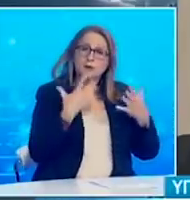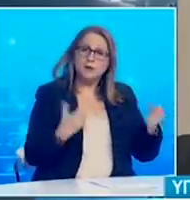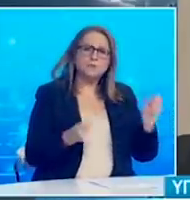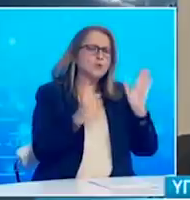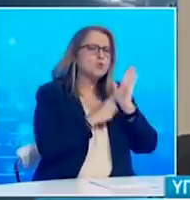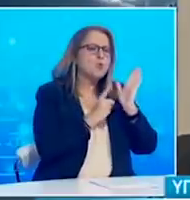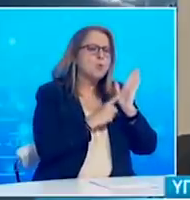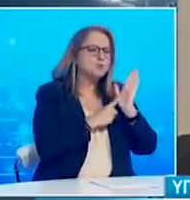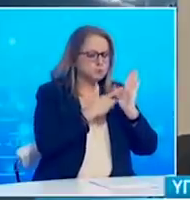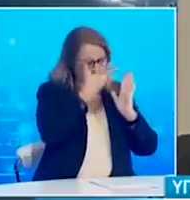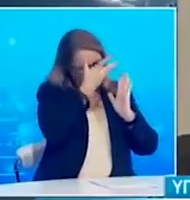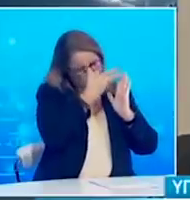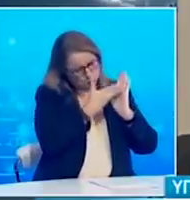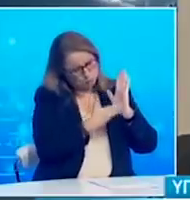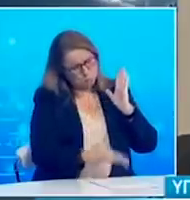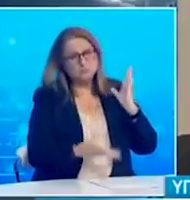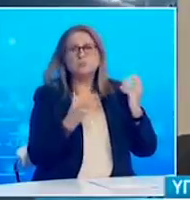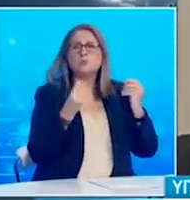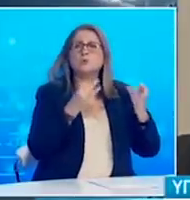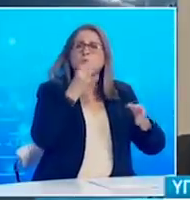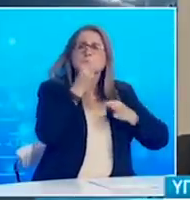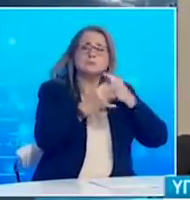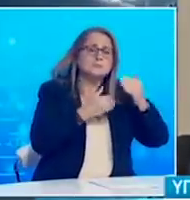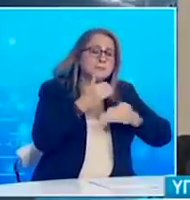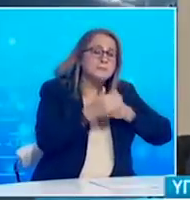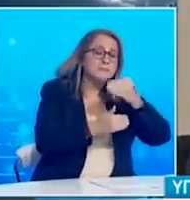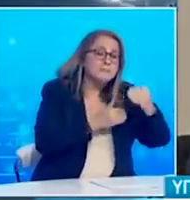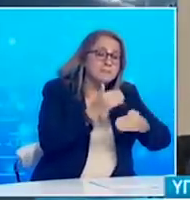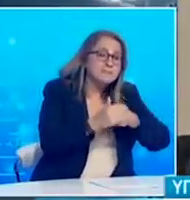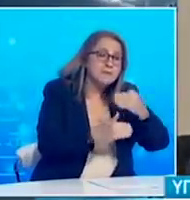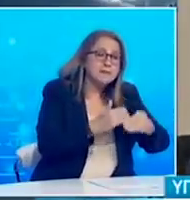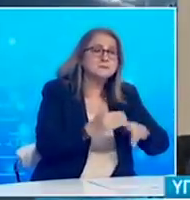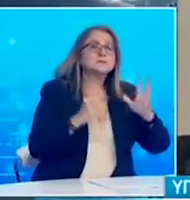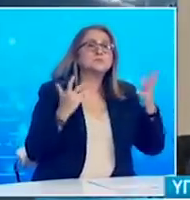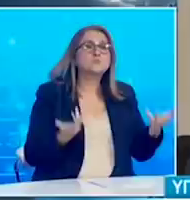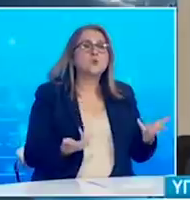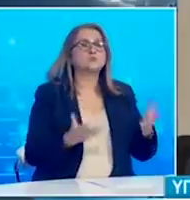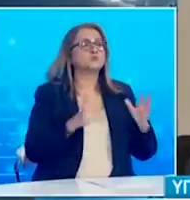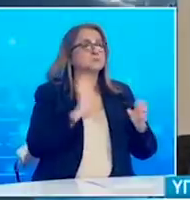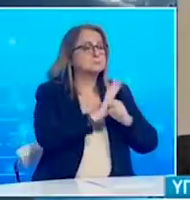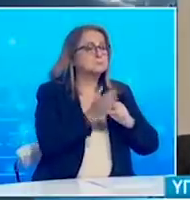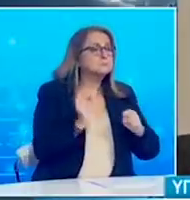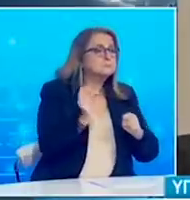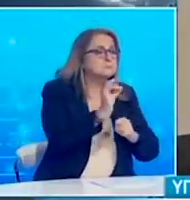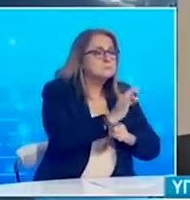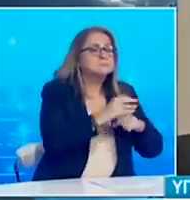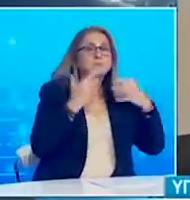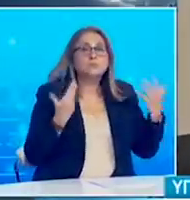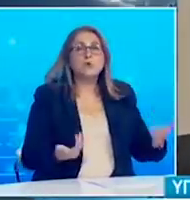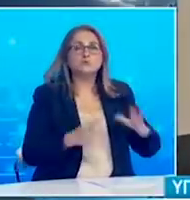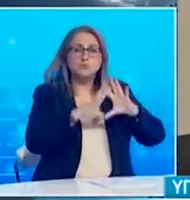νομοθετικού περιεχομένου που καθόριζαν διαδικασίες αντιμετώπισης των κρουσμάτων, μέχρι και